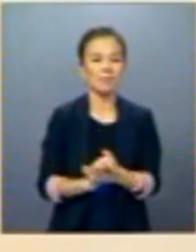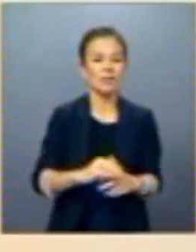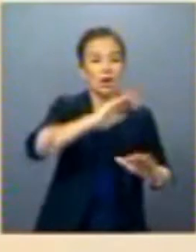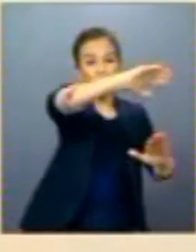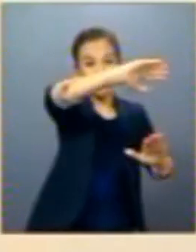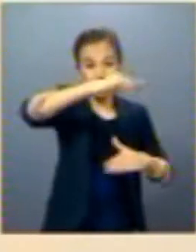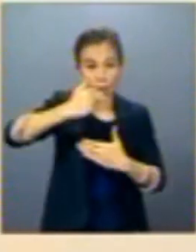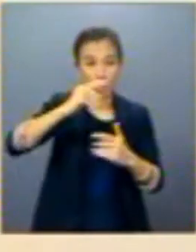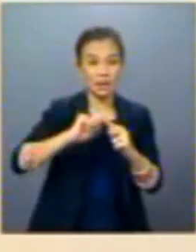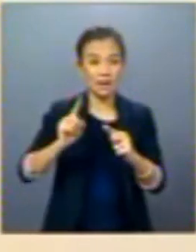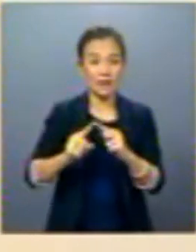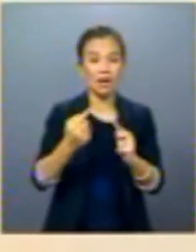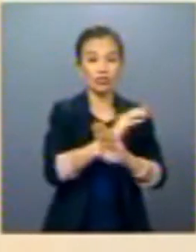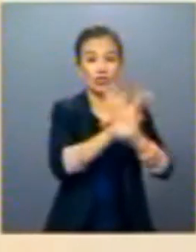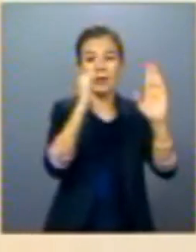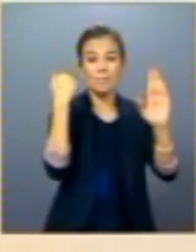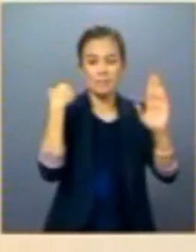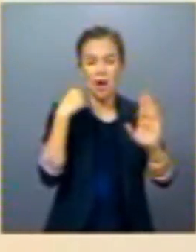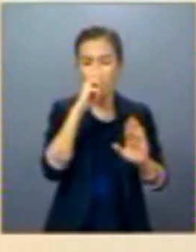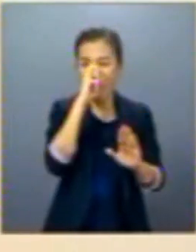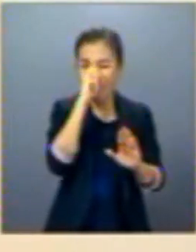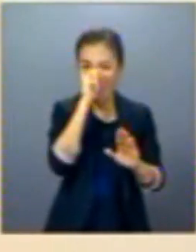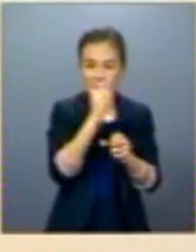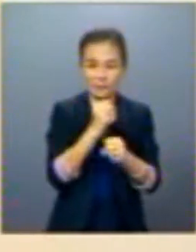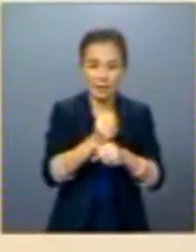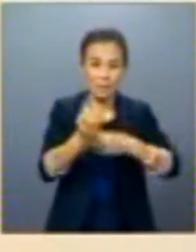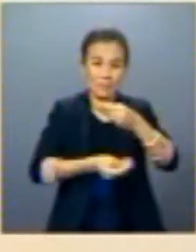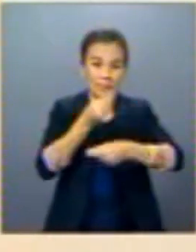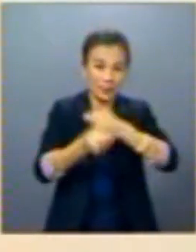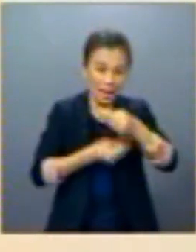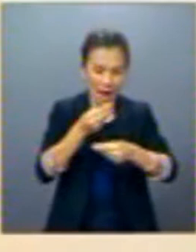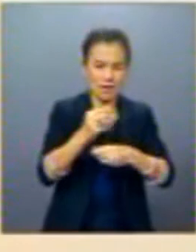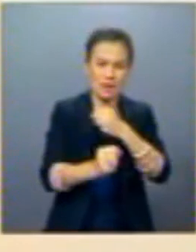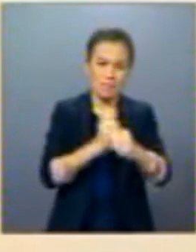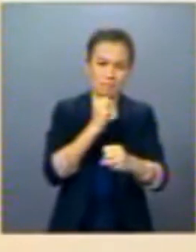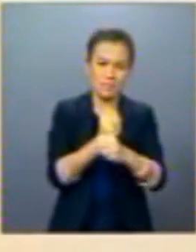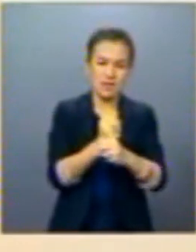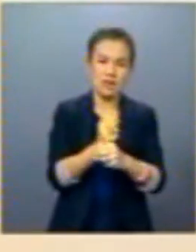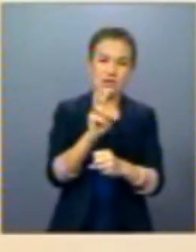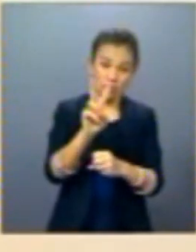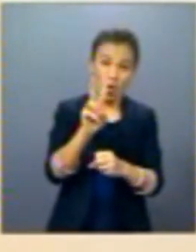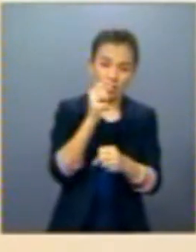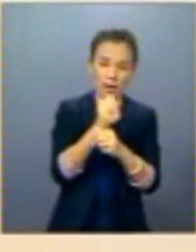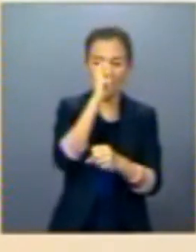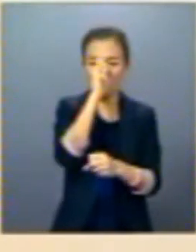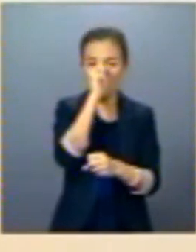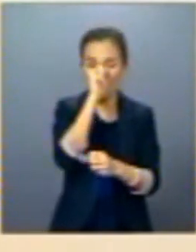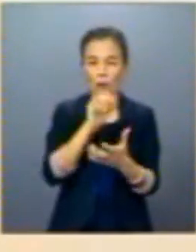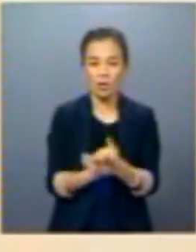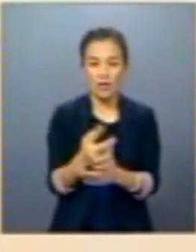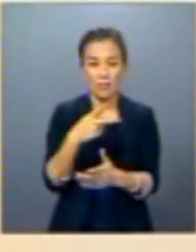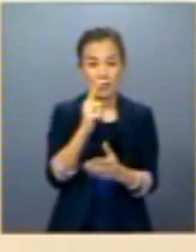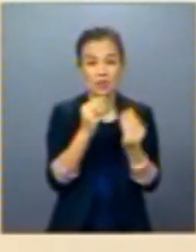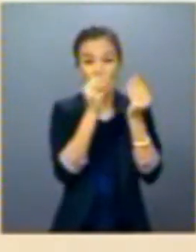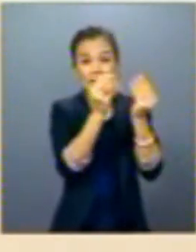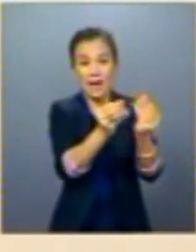จรูปเพื่อทดลองตลาดในปริมาณที่ BOI เห็นชอบเป็นระยะเวลา2ปีค่ะการให้สิทธิประโยชน์ในการยกเว้นอ